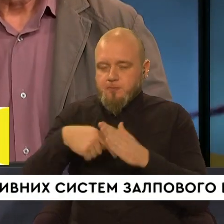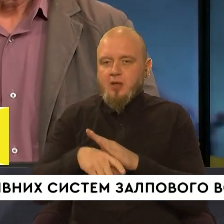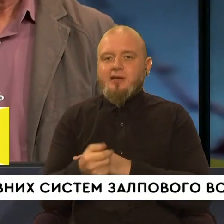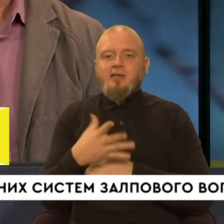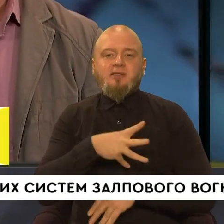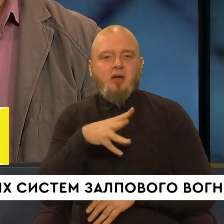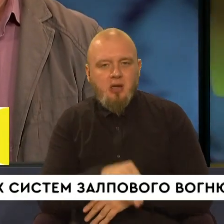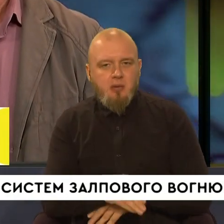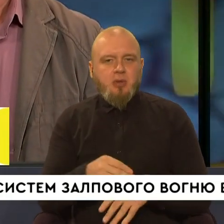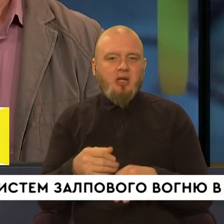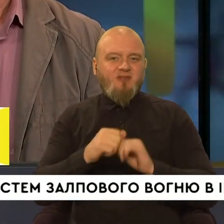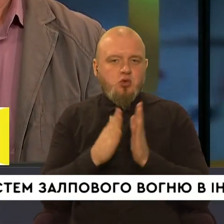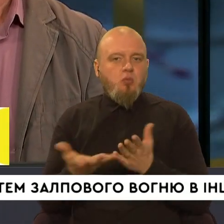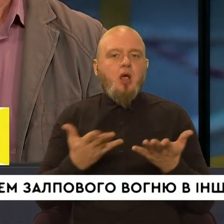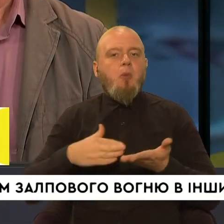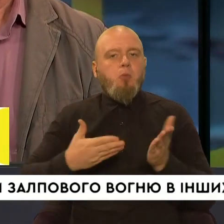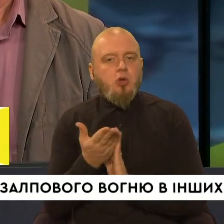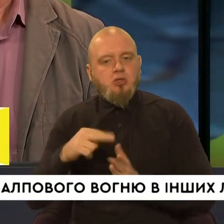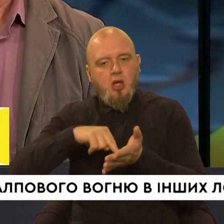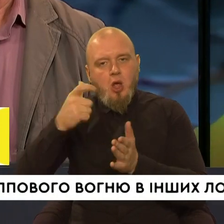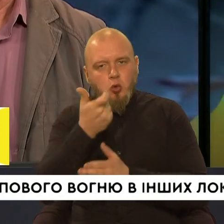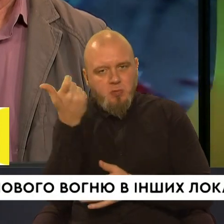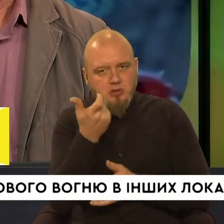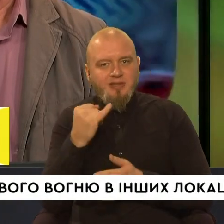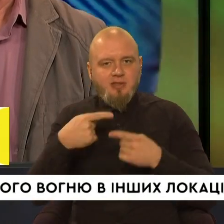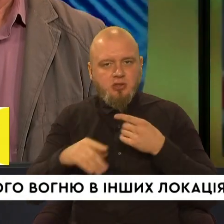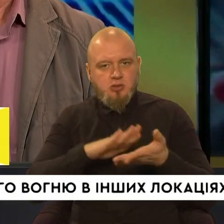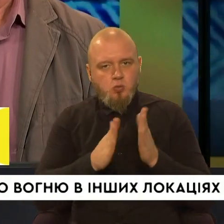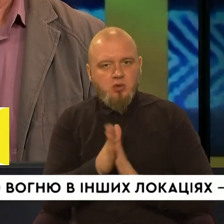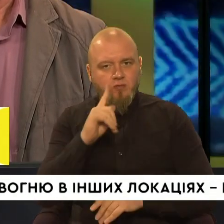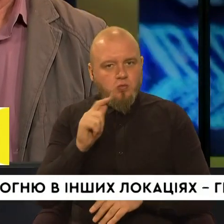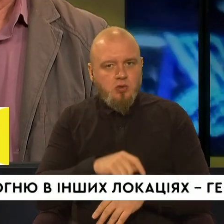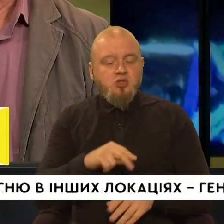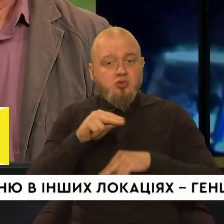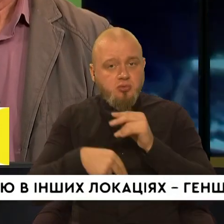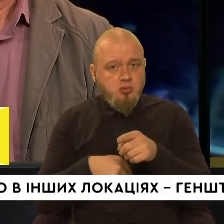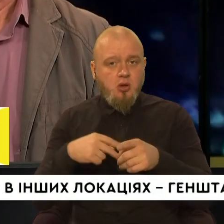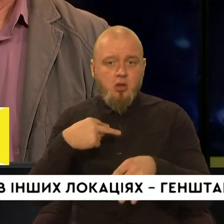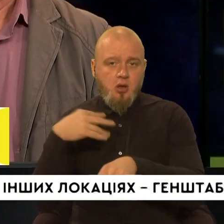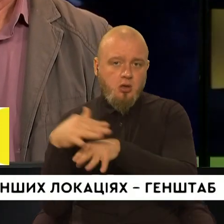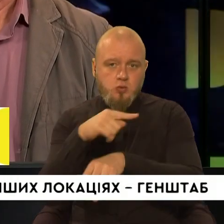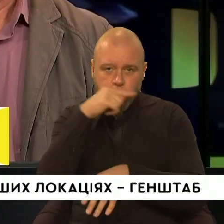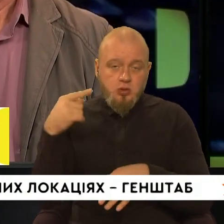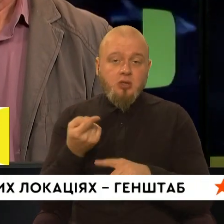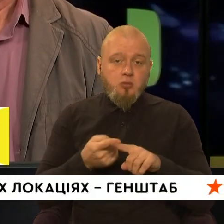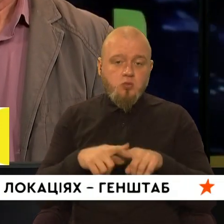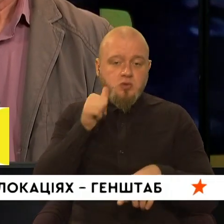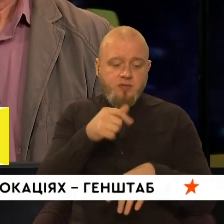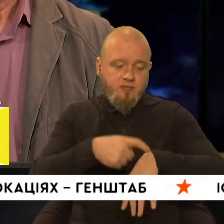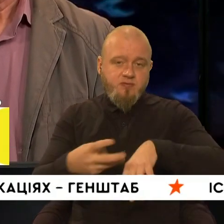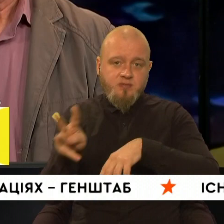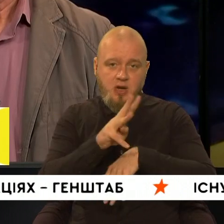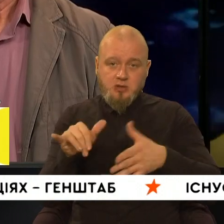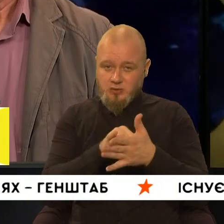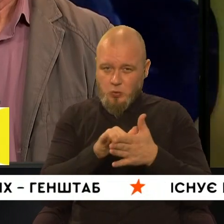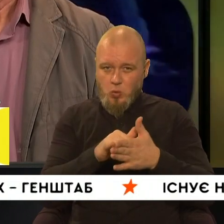кількість загиблих, так, в цілому, яка політична, економічна і інша ситуація в Україні через агресію Росії. Тому завтра о 3-й годині за